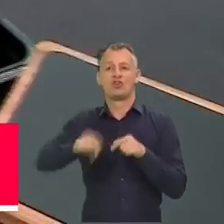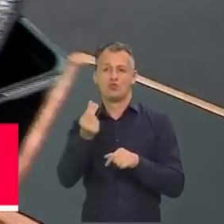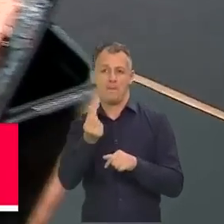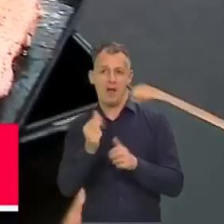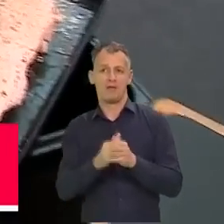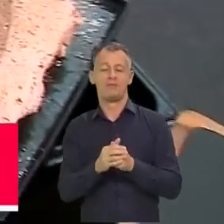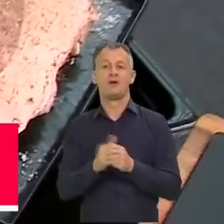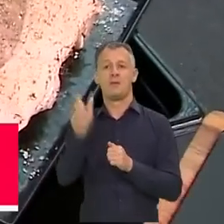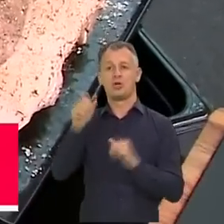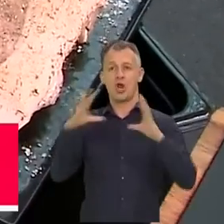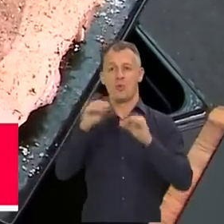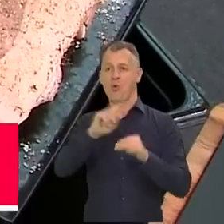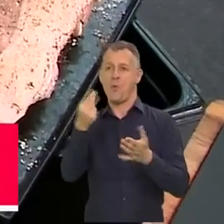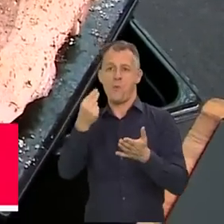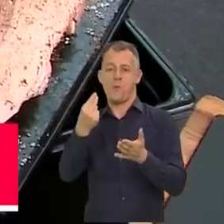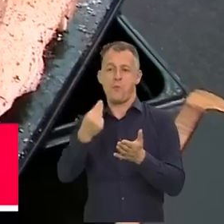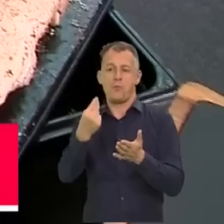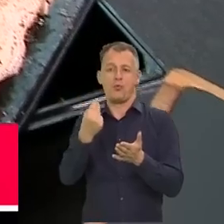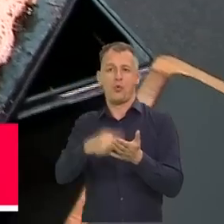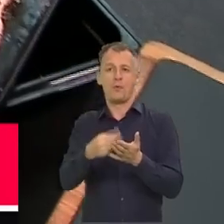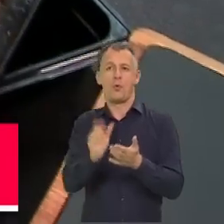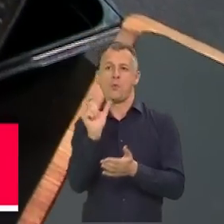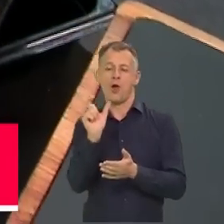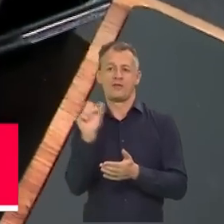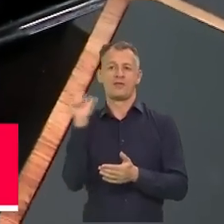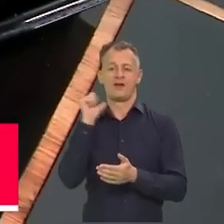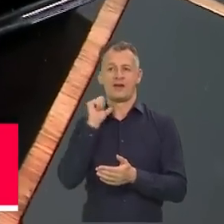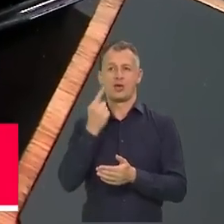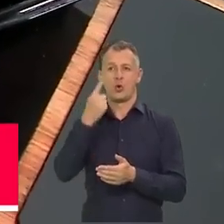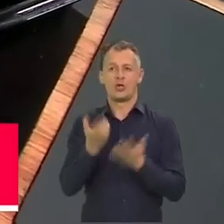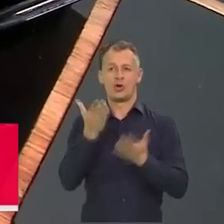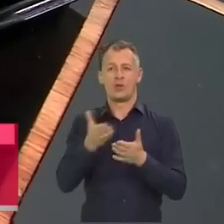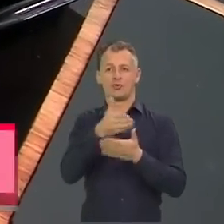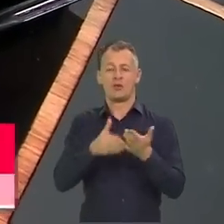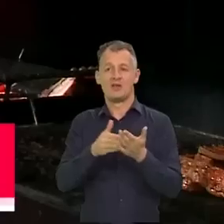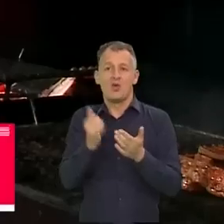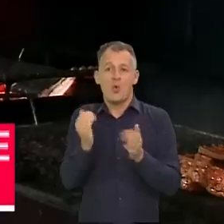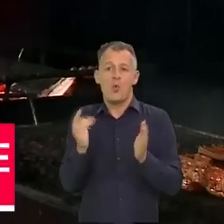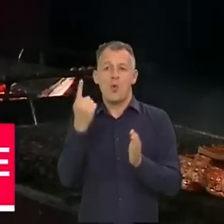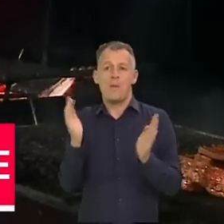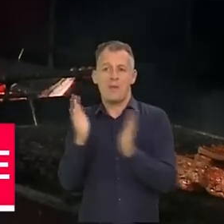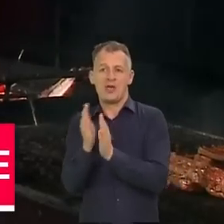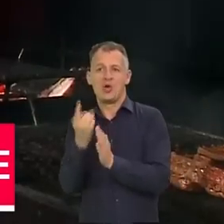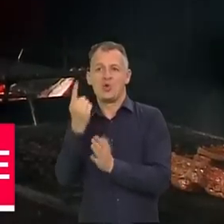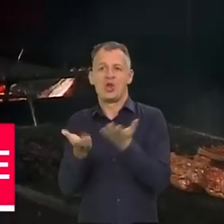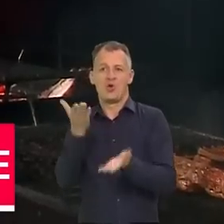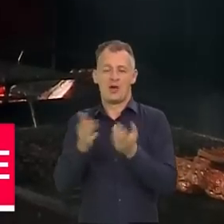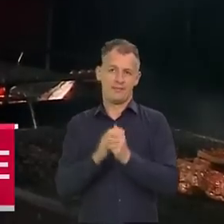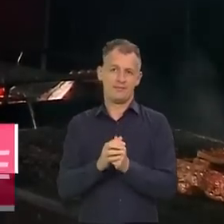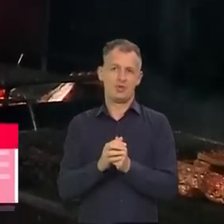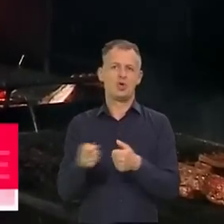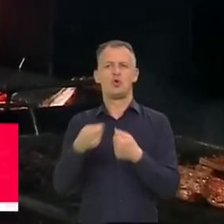nu vor mai cumpăra o bucată de carne de 1,5 kg, ci una mai mică de doar 1 kg. Cu siguranță, suntem afectați